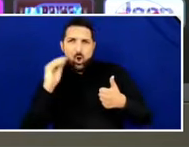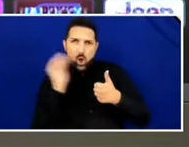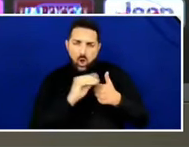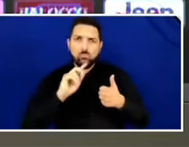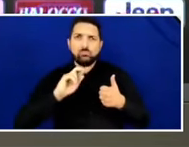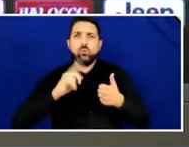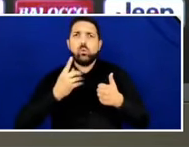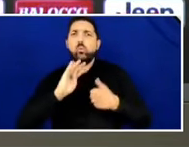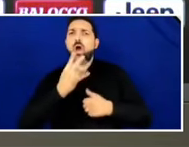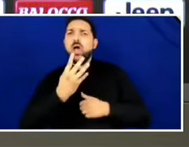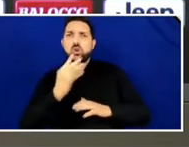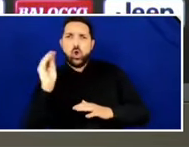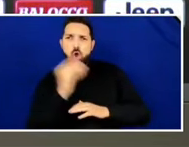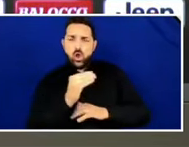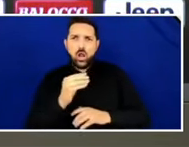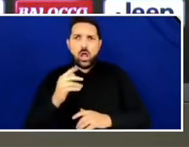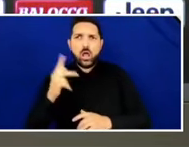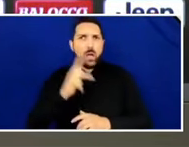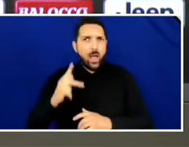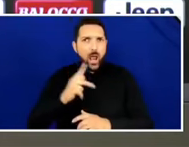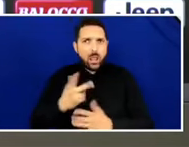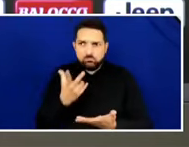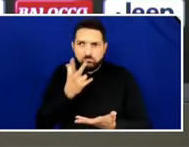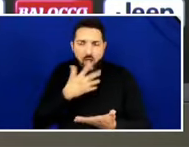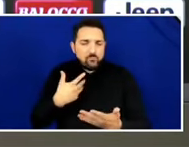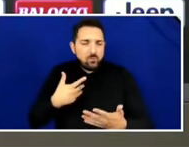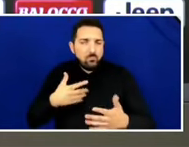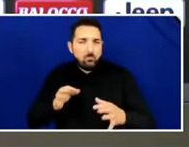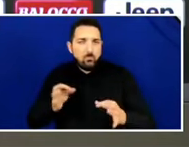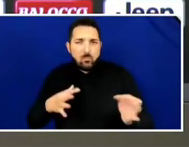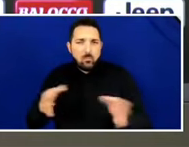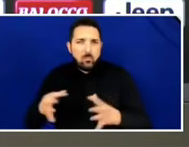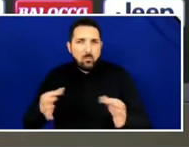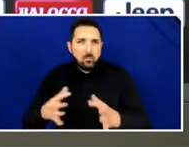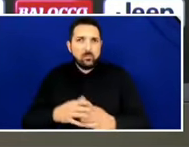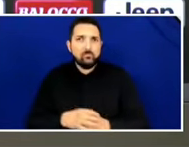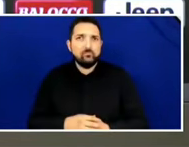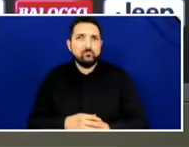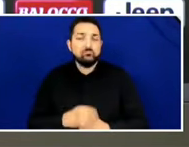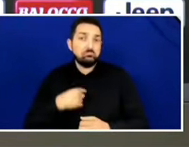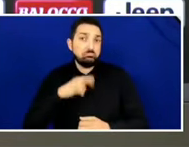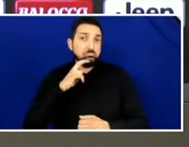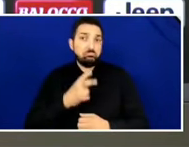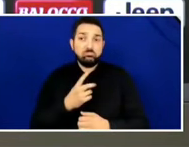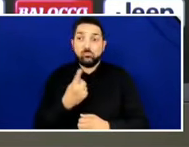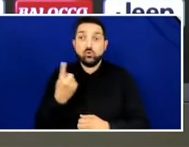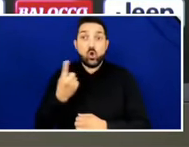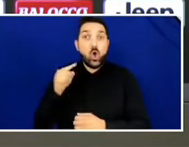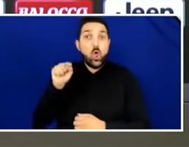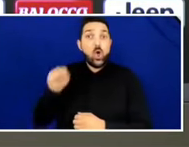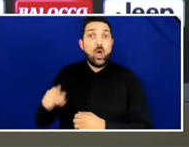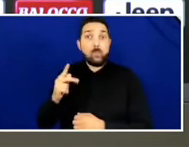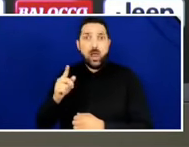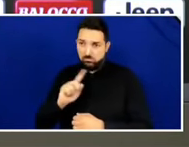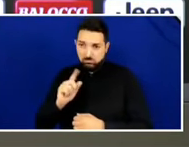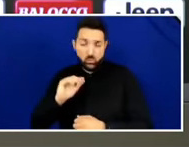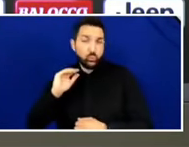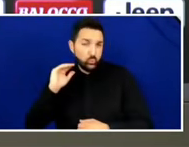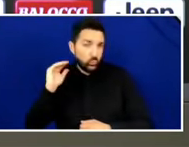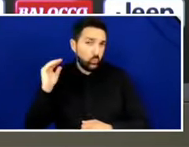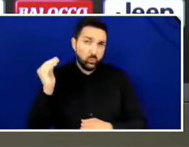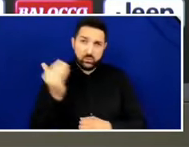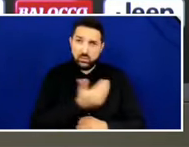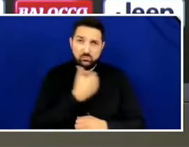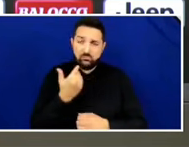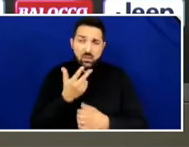gol non solo da lui come da tutti gli altri perché sono grandi giocatori Lo dimostrano in allenamento